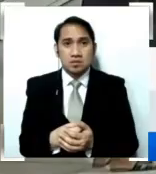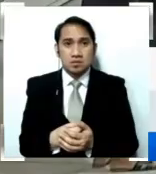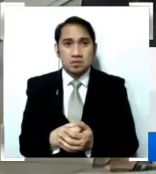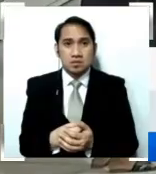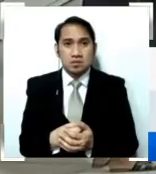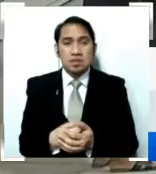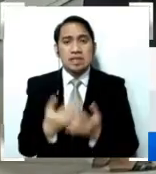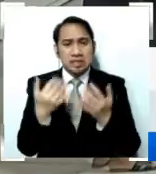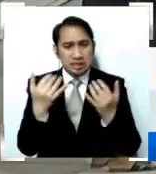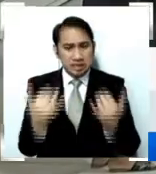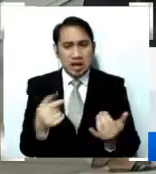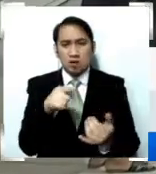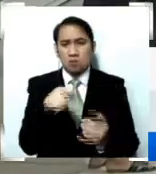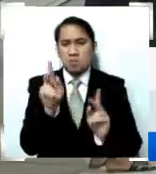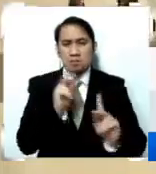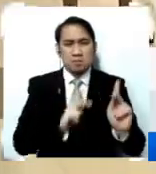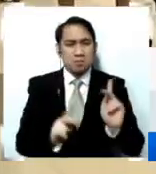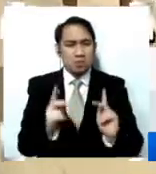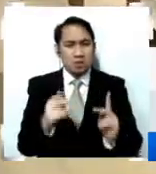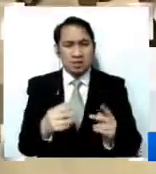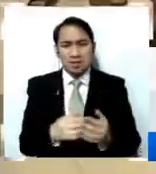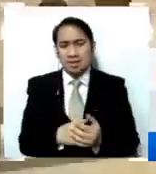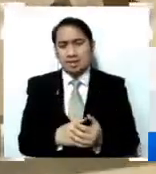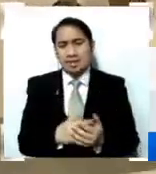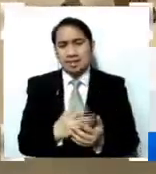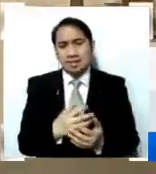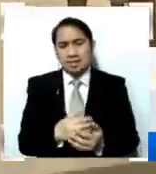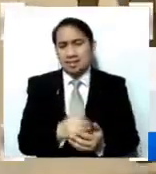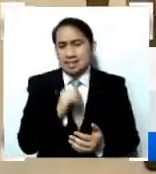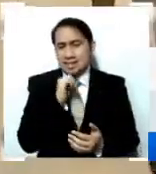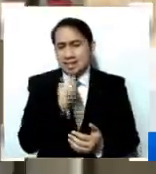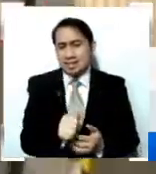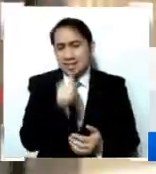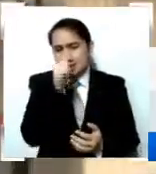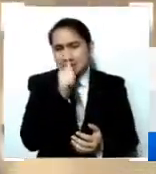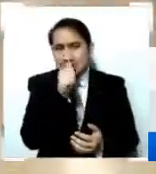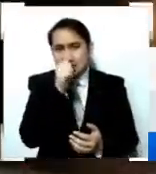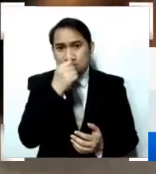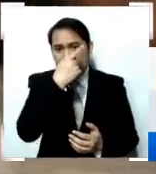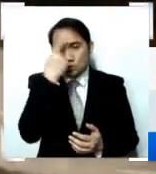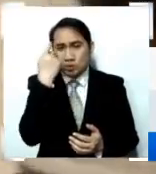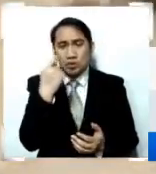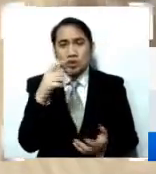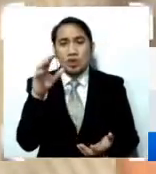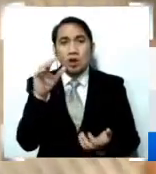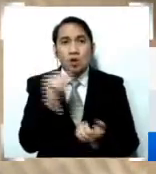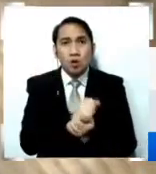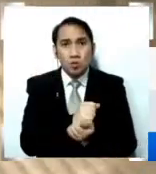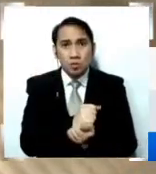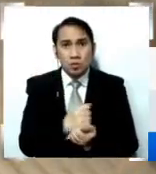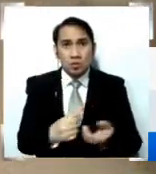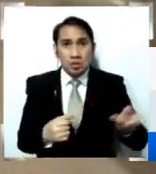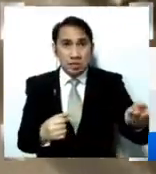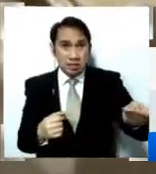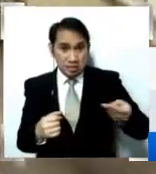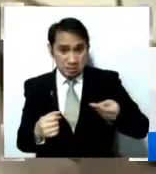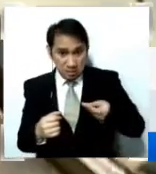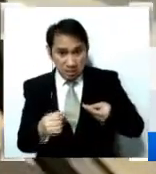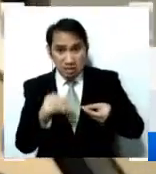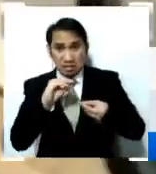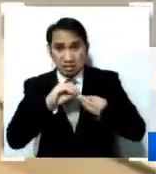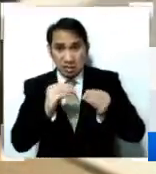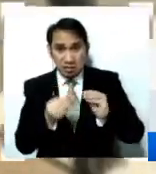Naubos na ang pasensya ng mga naubusan ng bakunang Sputnik V sa Paranaque. Bigyan ng numero, huwag din masabihin kung ilan lang yung